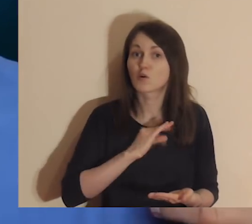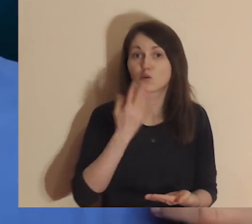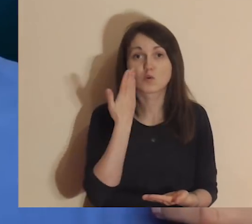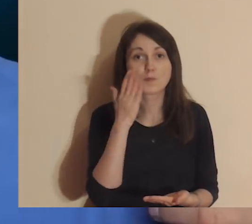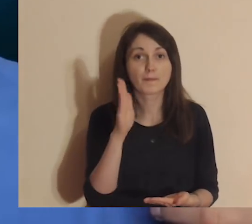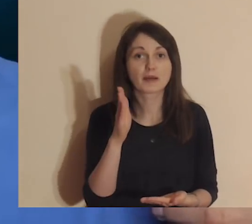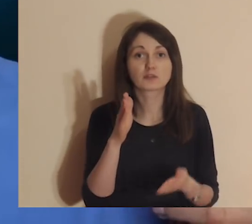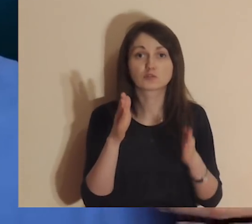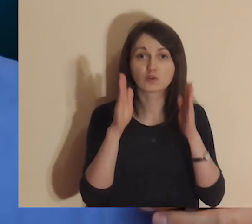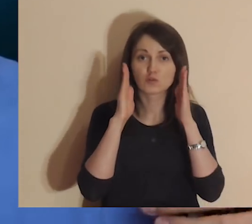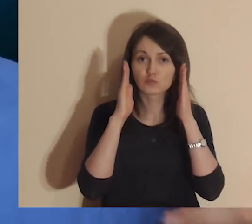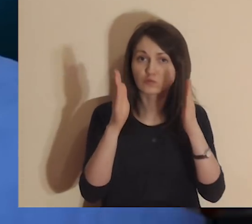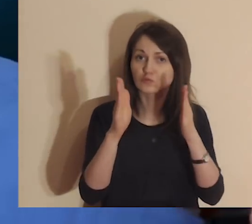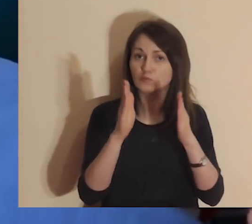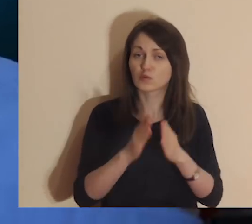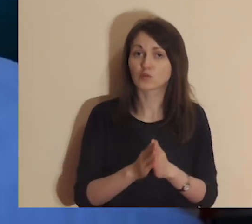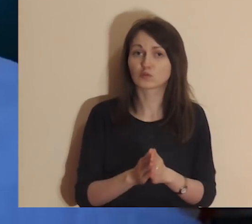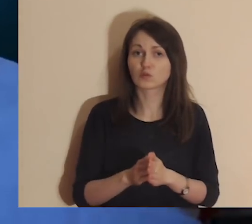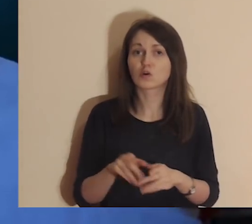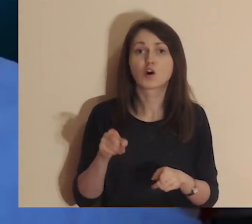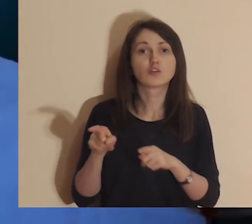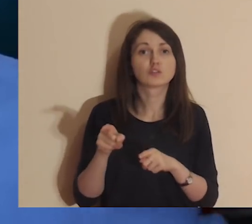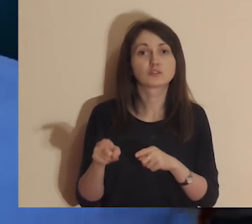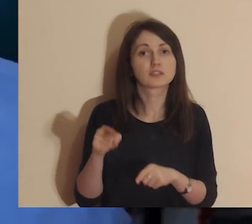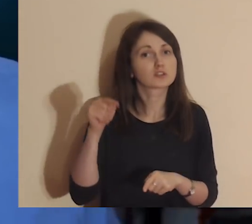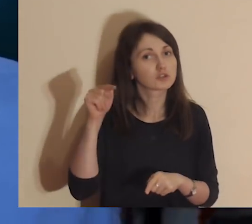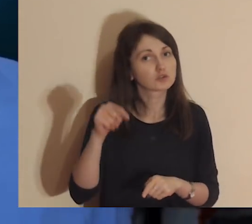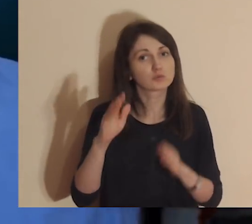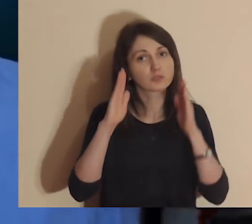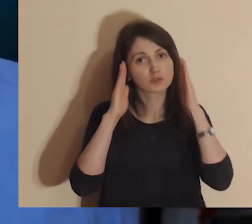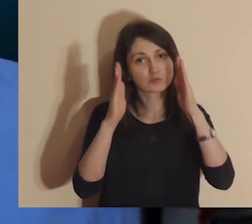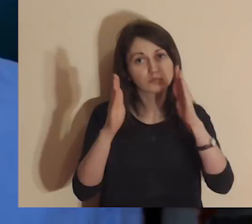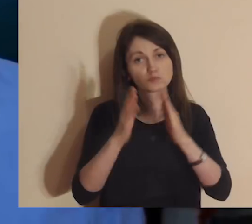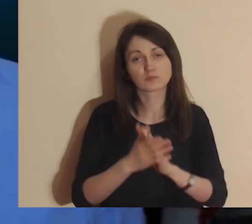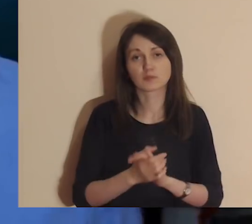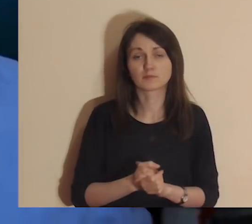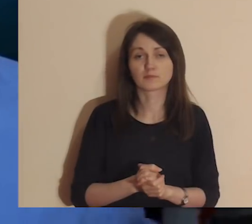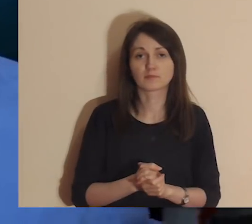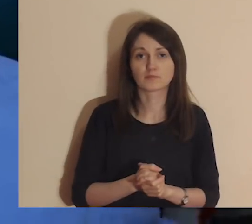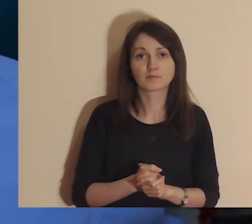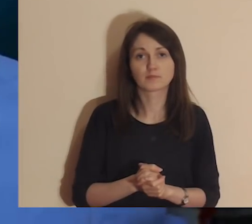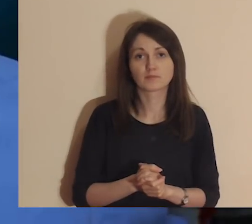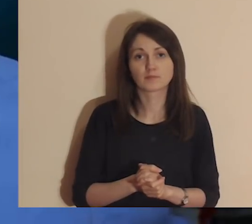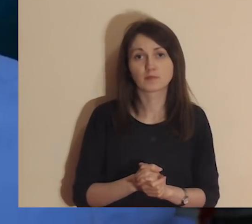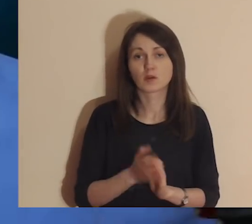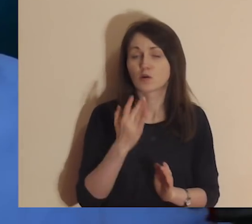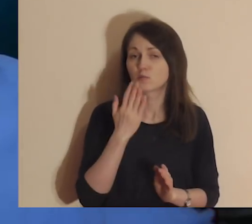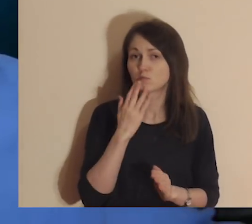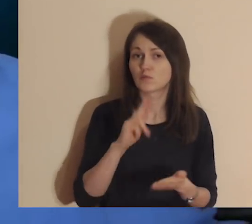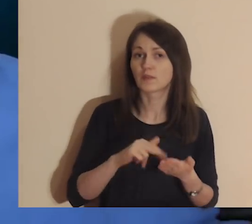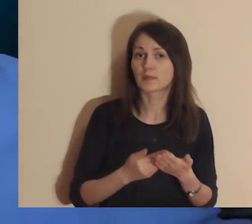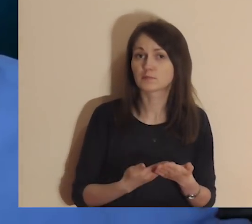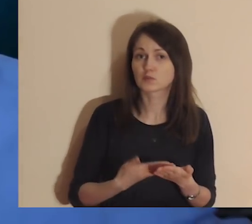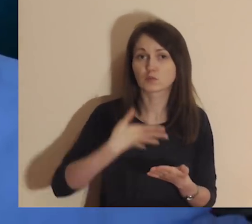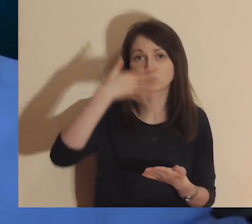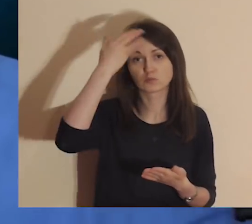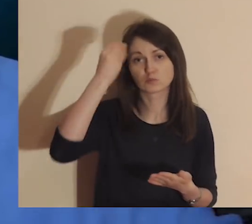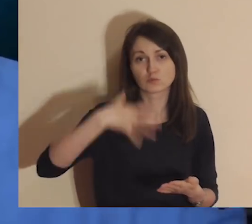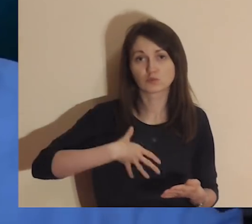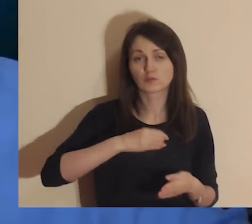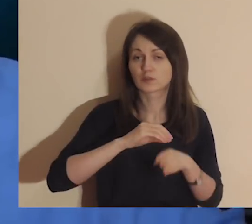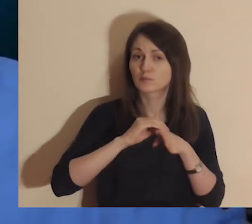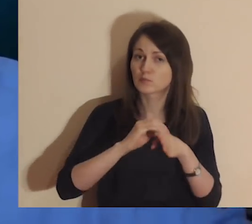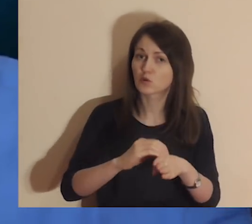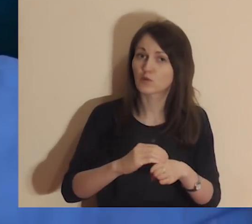mnie bardzo mocno zaangażowaną w tą, to znaczy, że potem robię coś takiego: Duchu